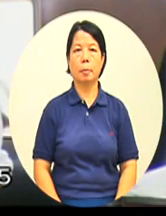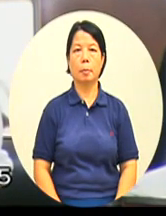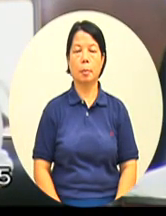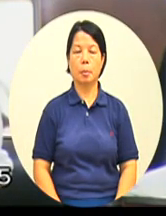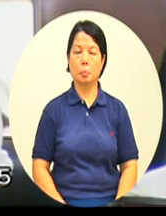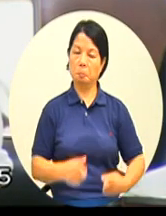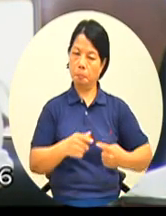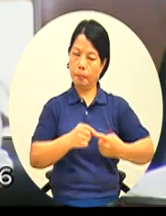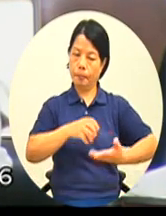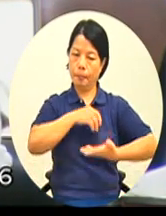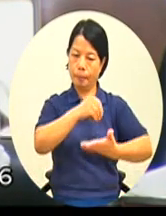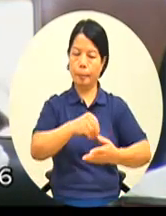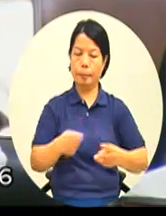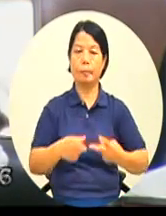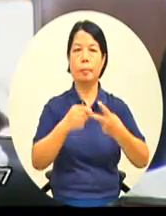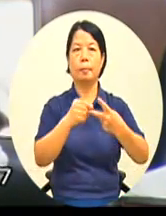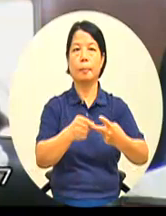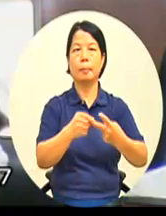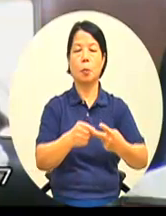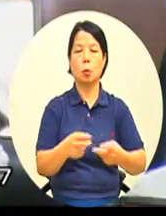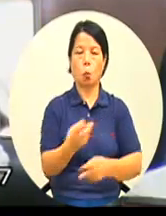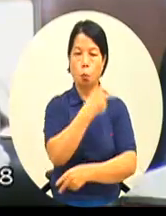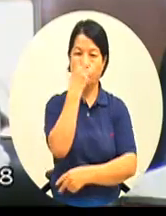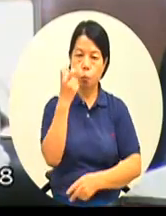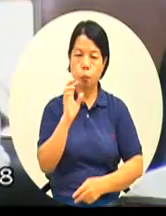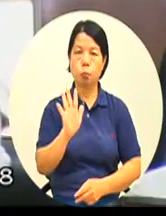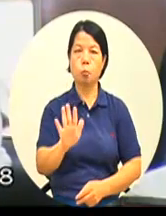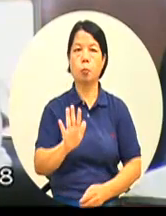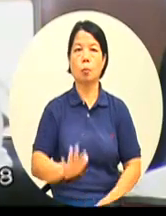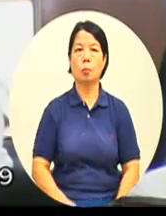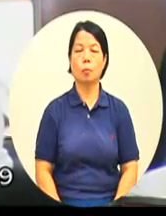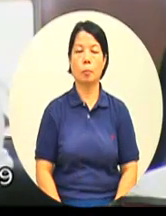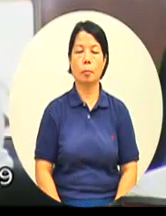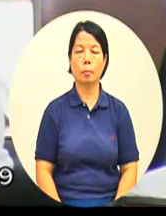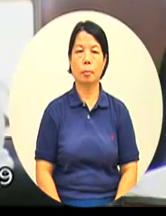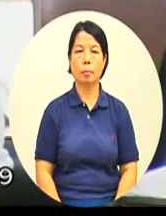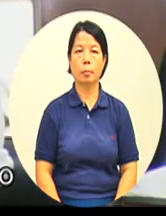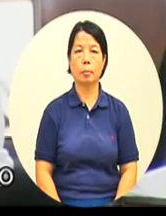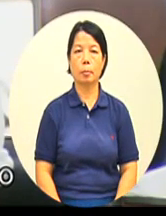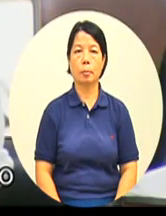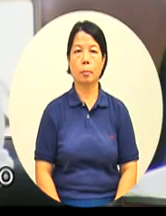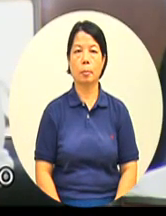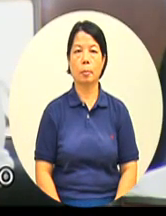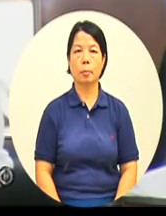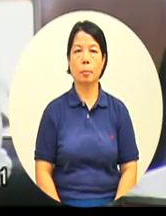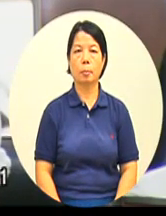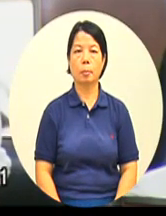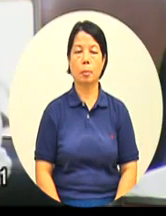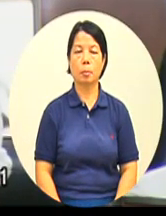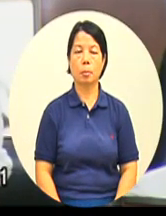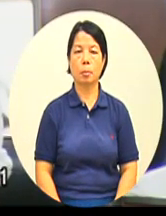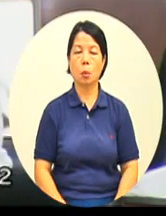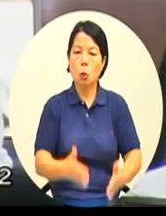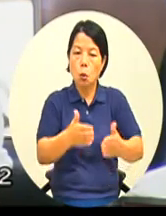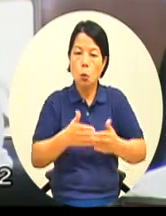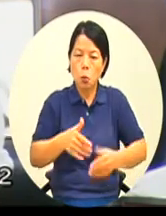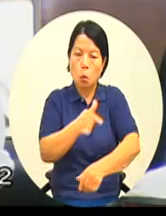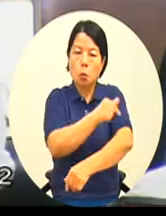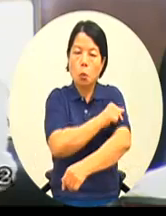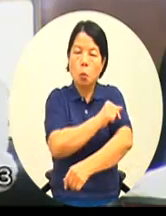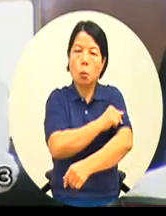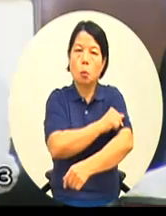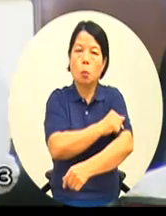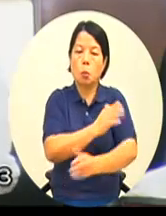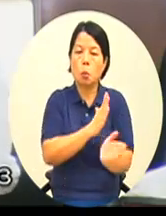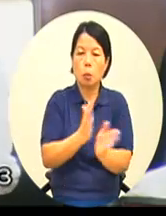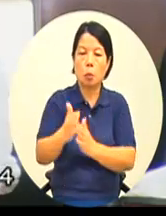建议。第二个，我也发现除了所谓的、需要所谓的护理之家，最好